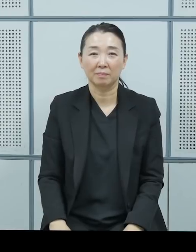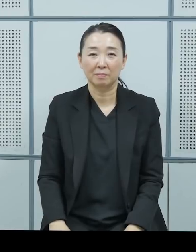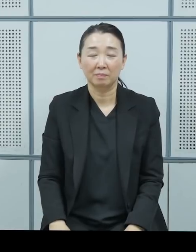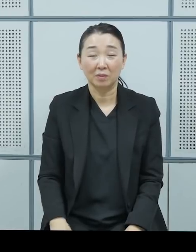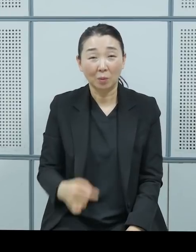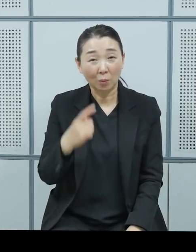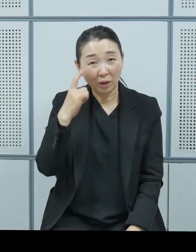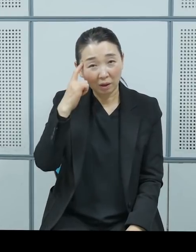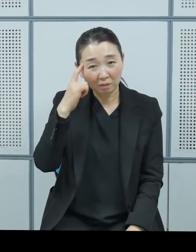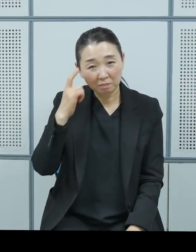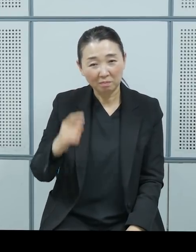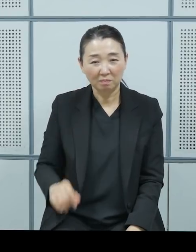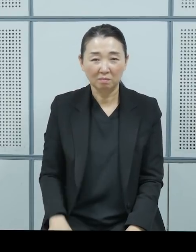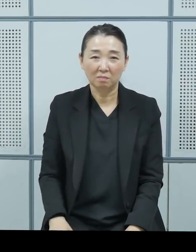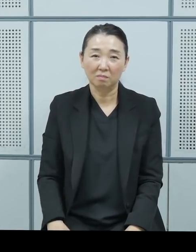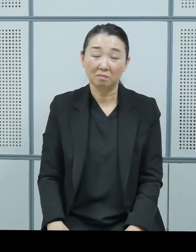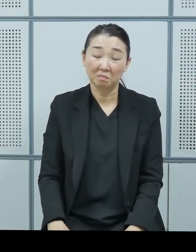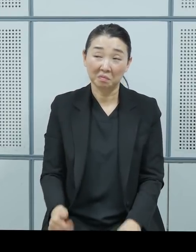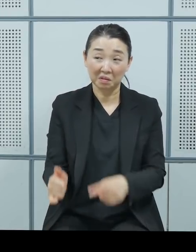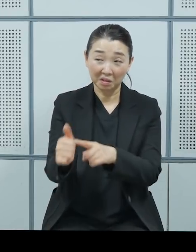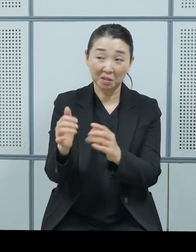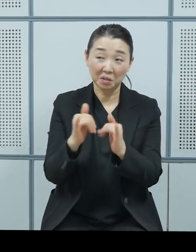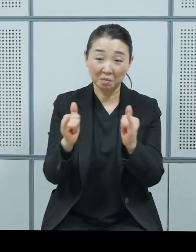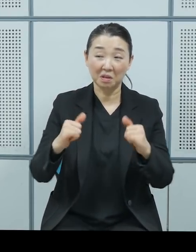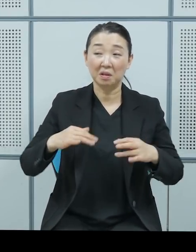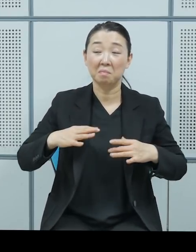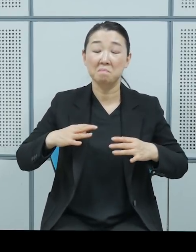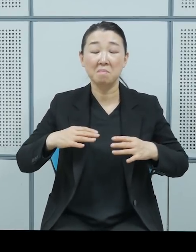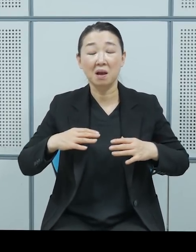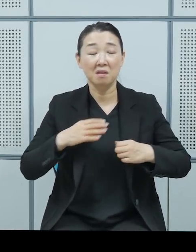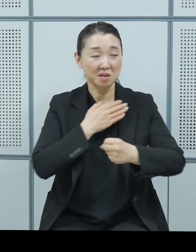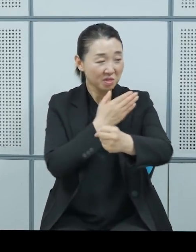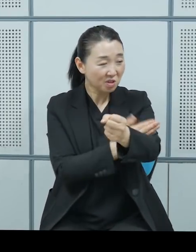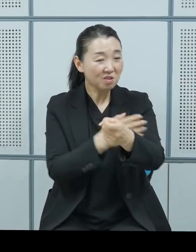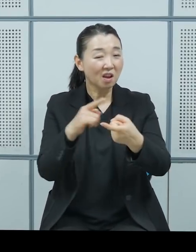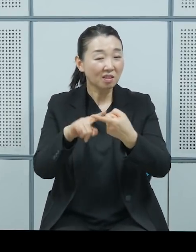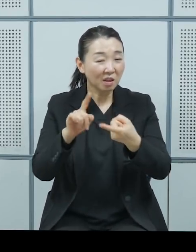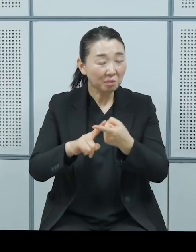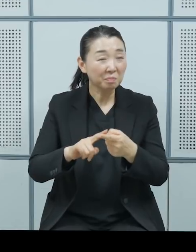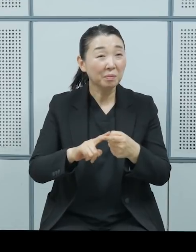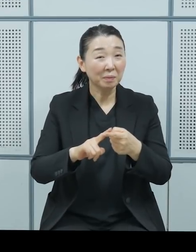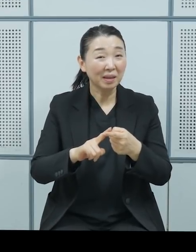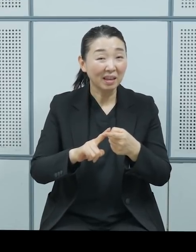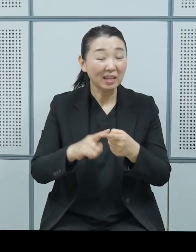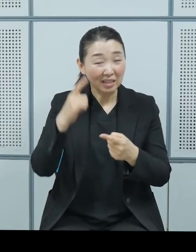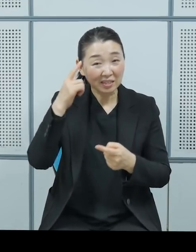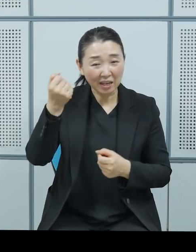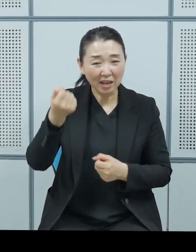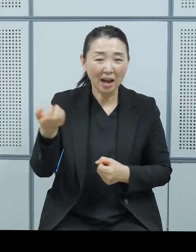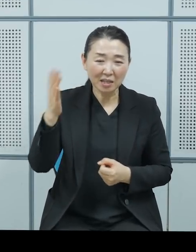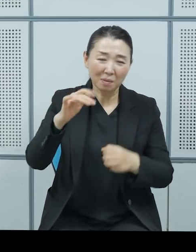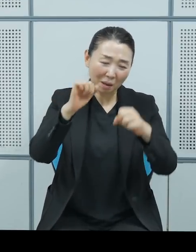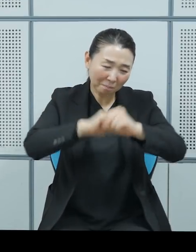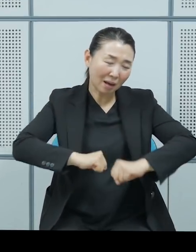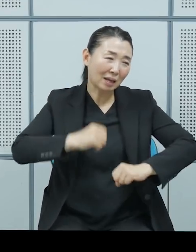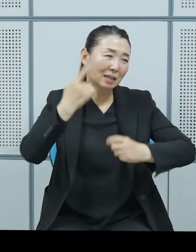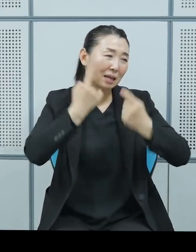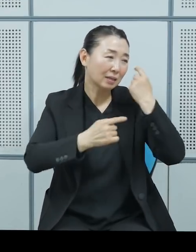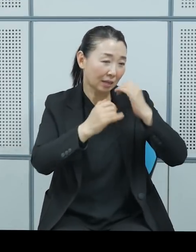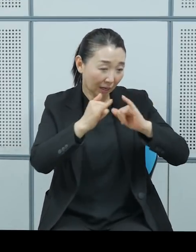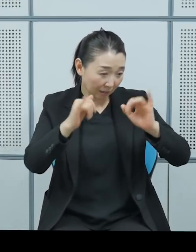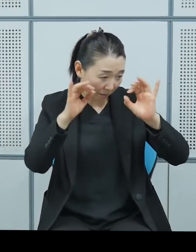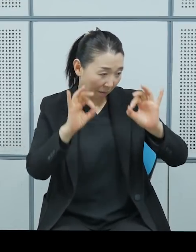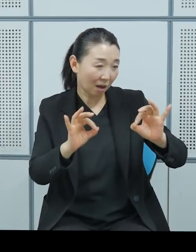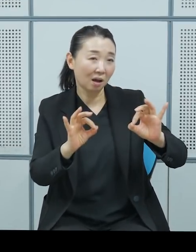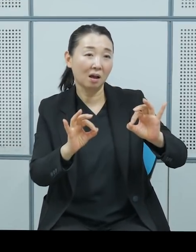그렇겠네요. 왠가 하면 저 사람은 자기가 잘나서 그렇다고 생각해요. 자기하고 망가진 사람, 그렇죠. 깨진 사람, 그렇죠. 상한 사람을 볼